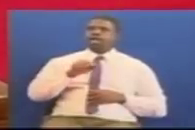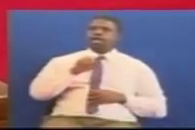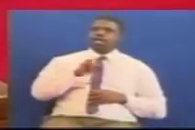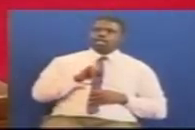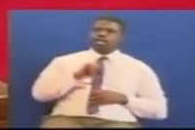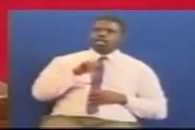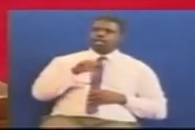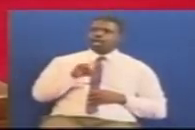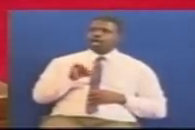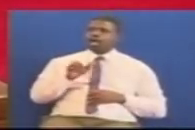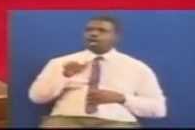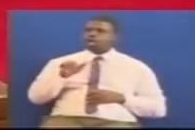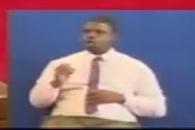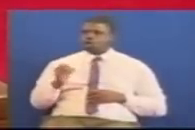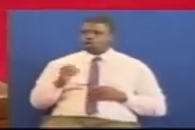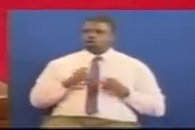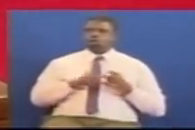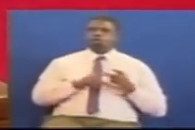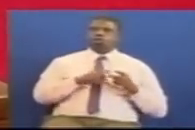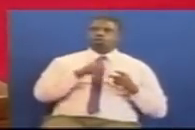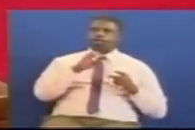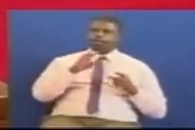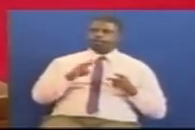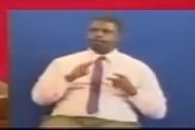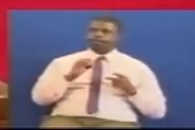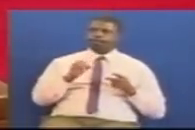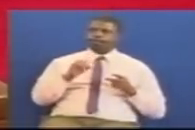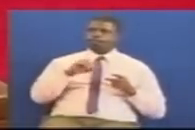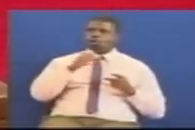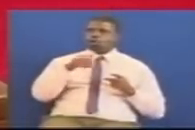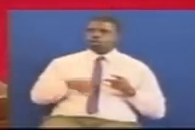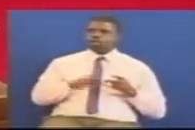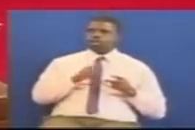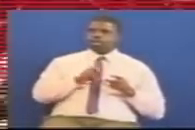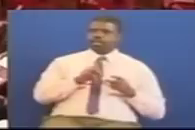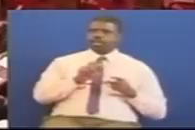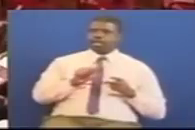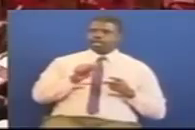Inala, Magueko na bonde la Kakulungu.